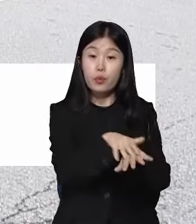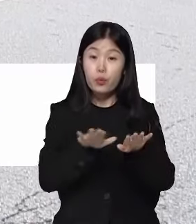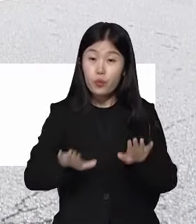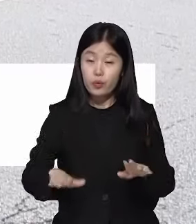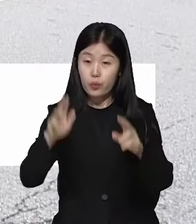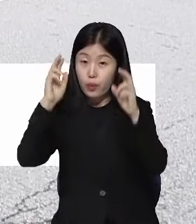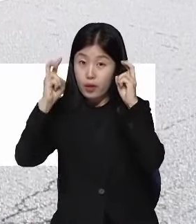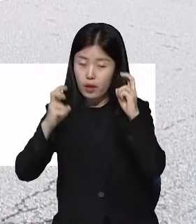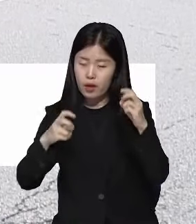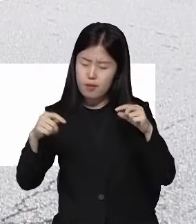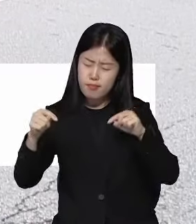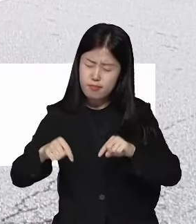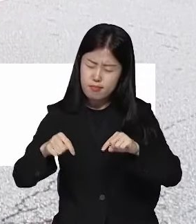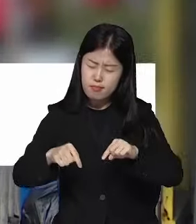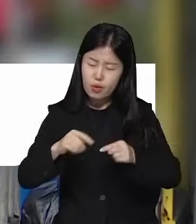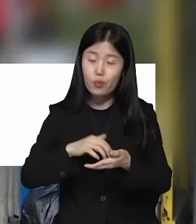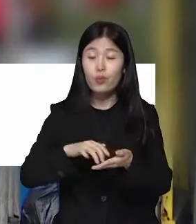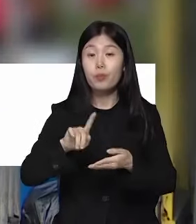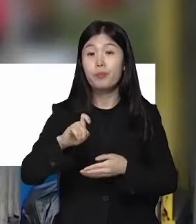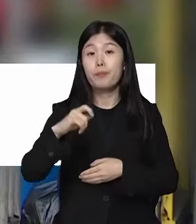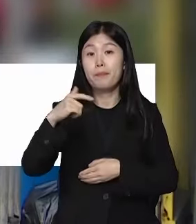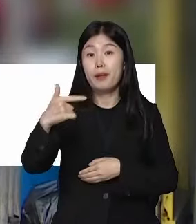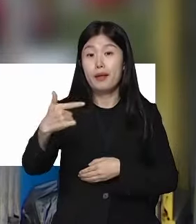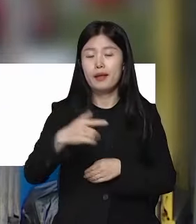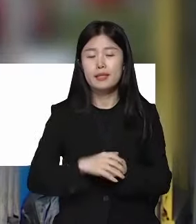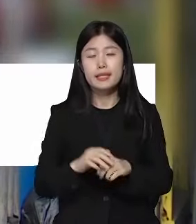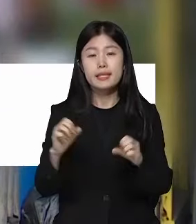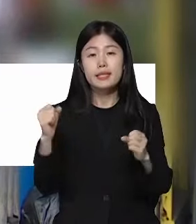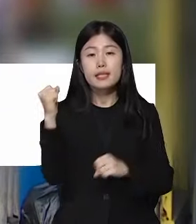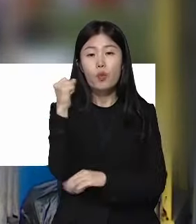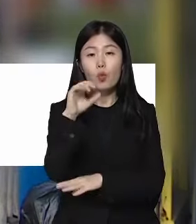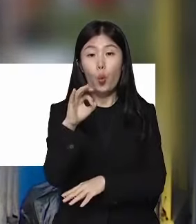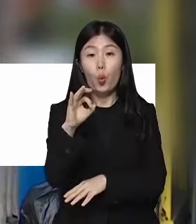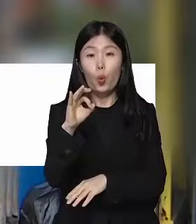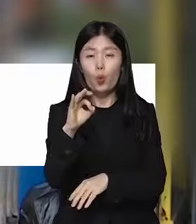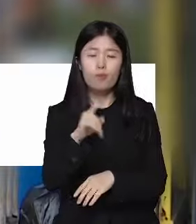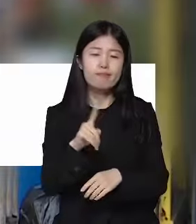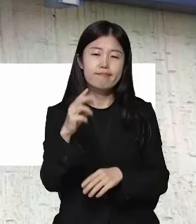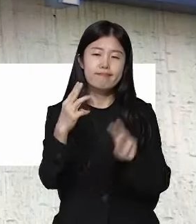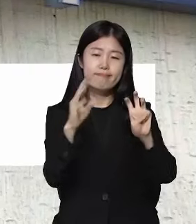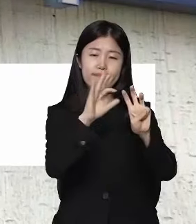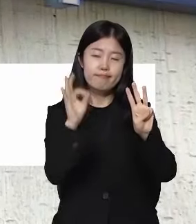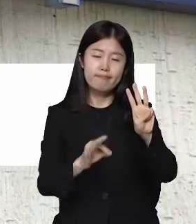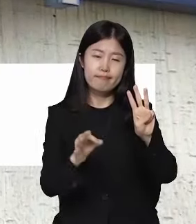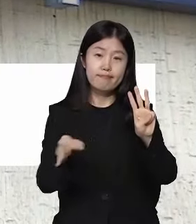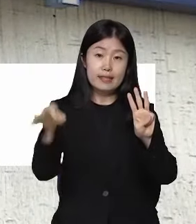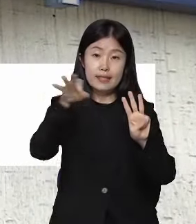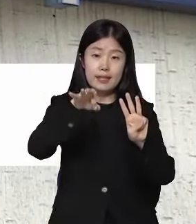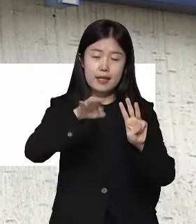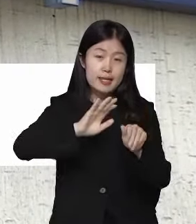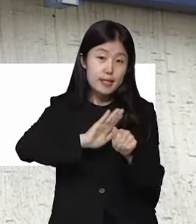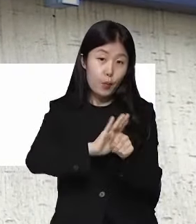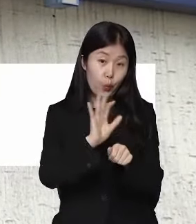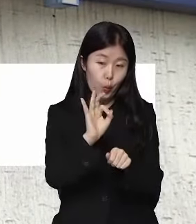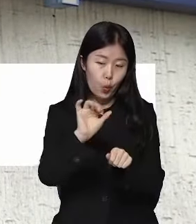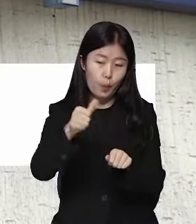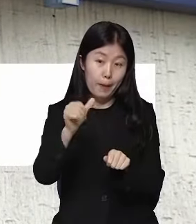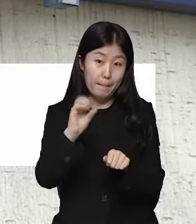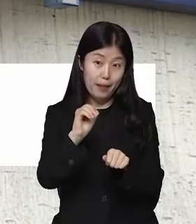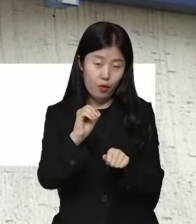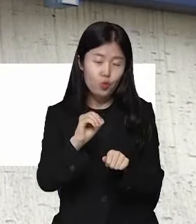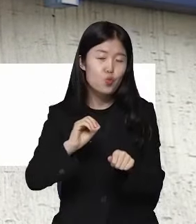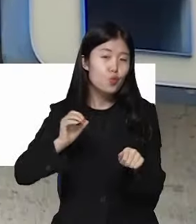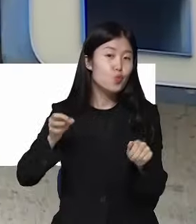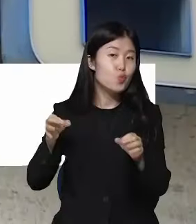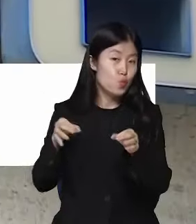사측과 16번째 교섭을 벌여 기본급 3% 인상, 경력금 500만 원 지급 등을 토대로 한 잠정안에